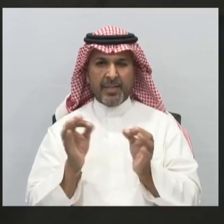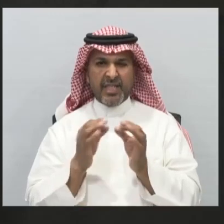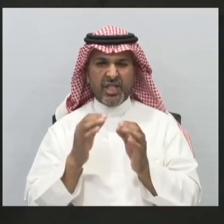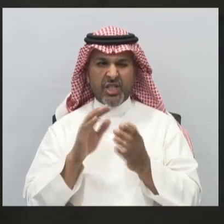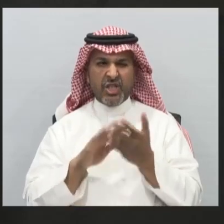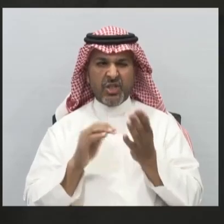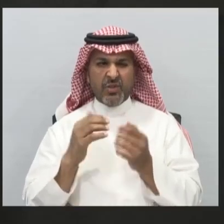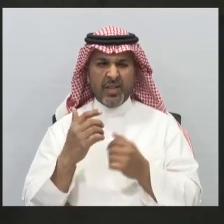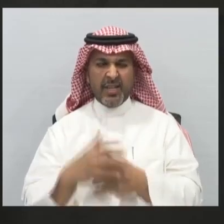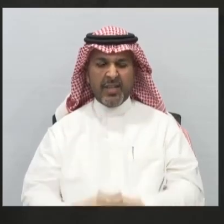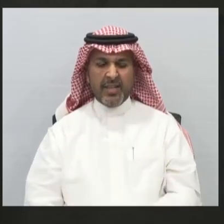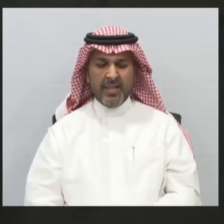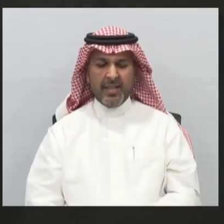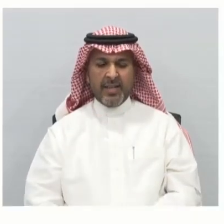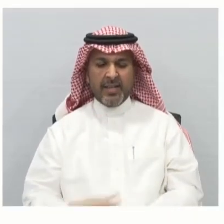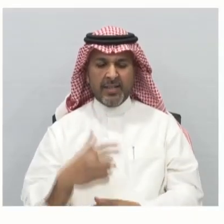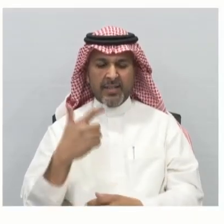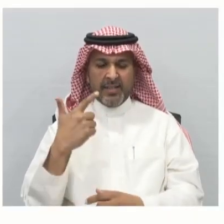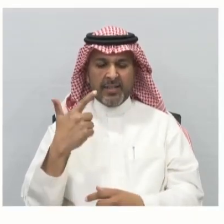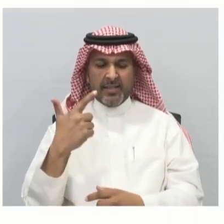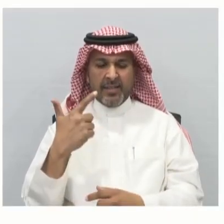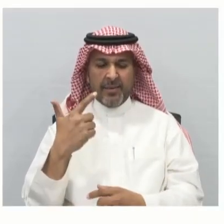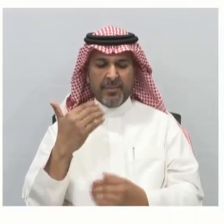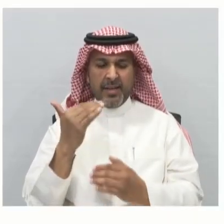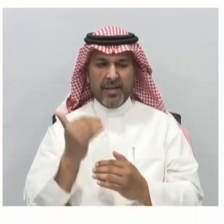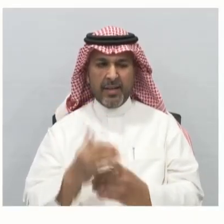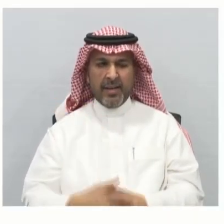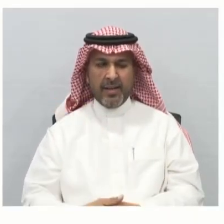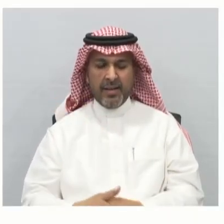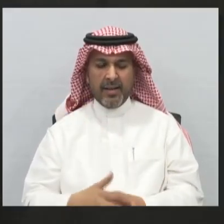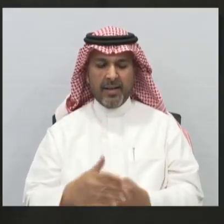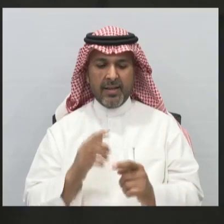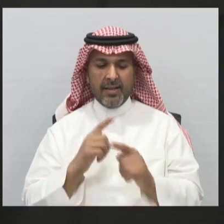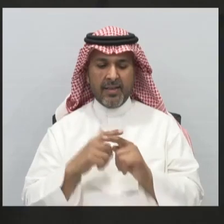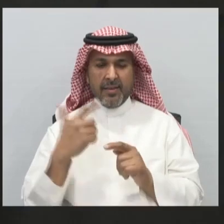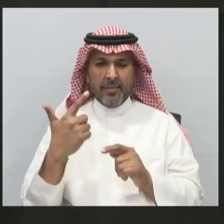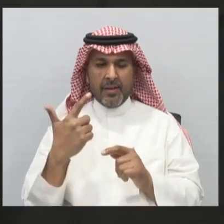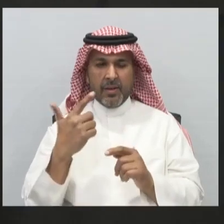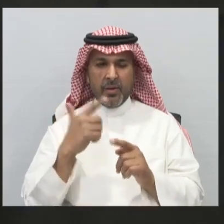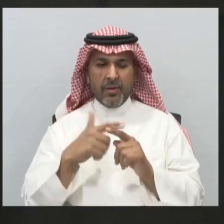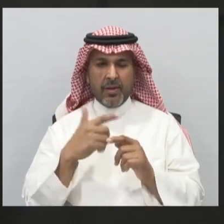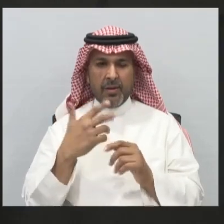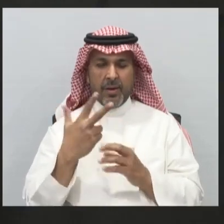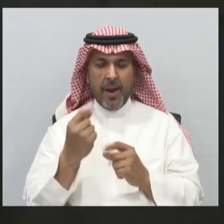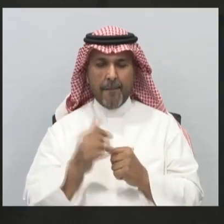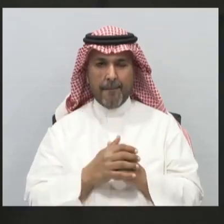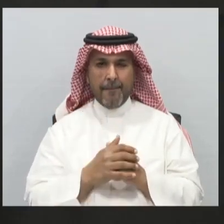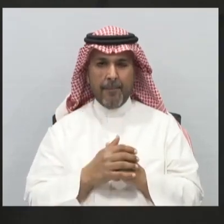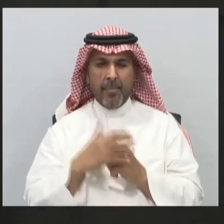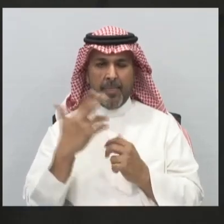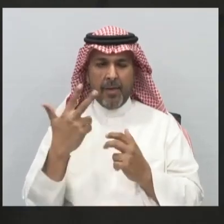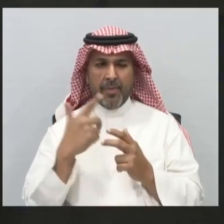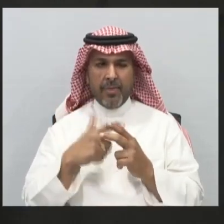68 السبعه نعم قريب من وين انا عندي 68 واحد قال لي باخذ الثمانيه